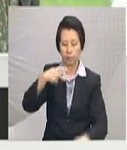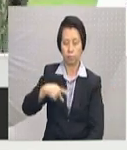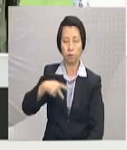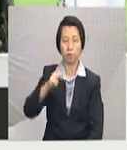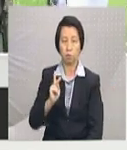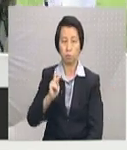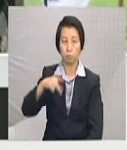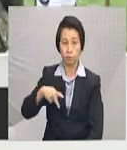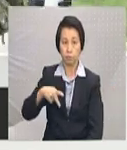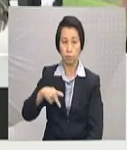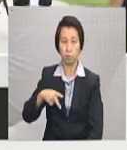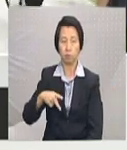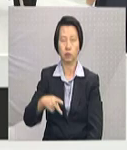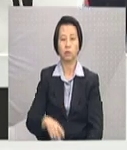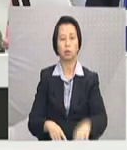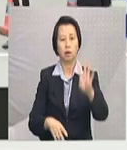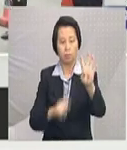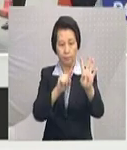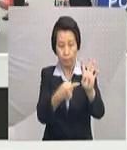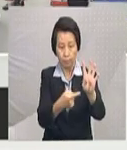ini seramai